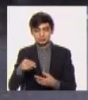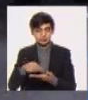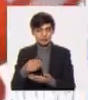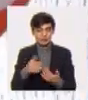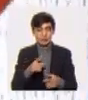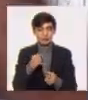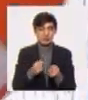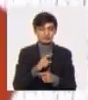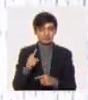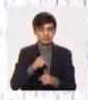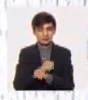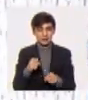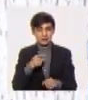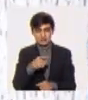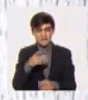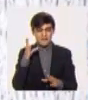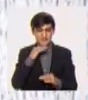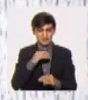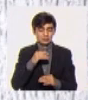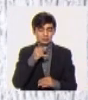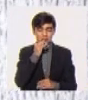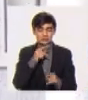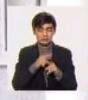но это тоже не всегда возможно.